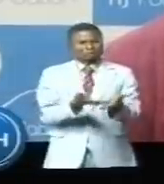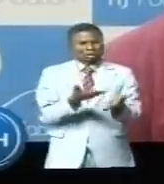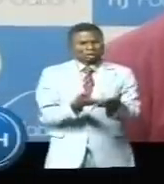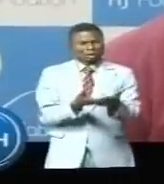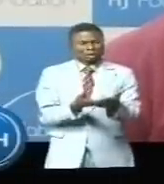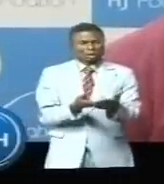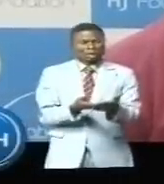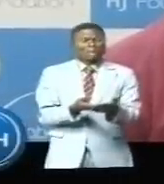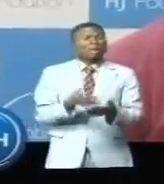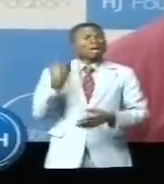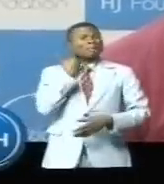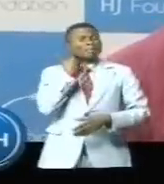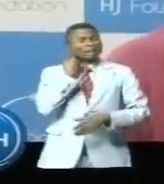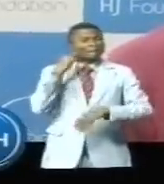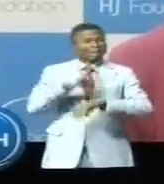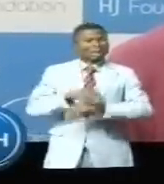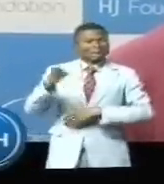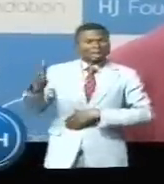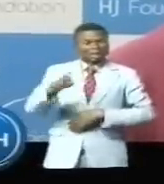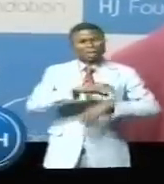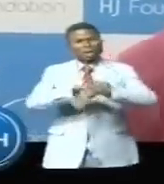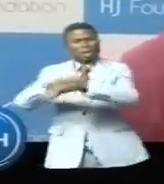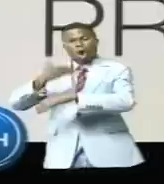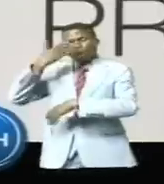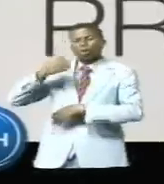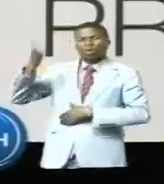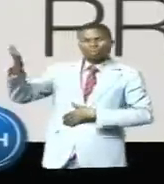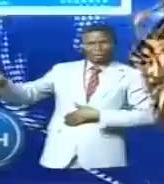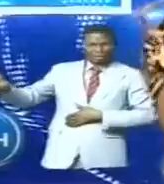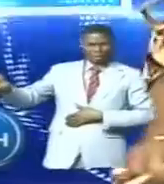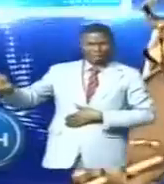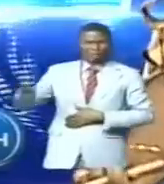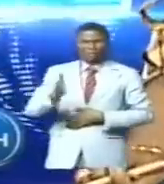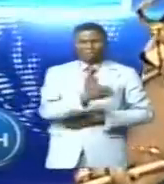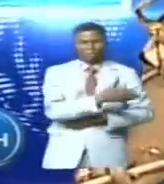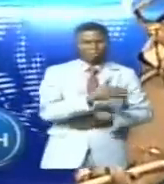Les cas positifs auront une prise en charge médicale gratuite.